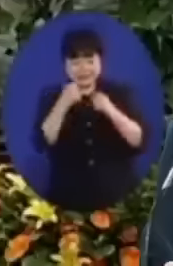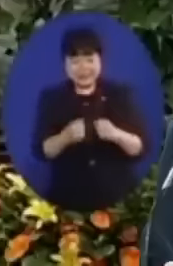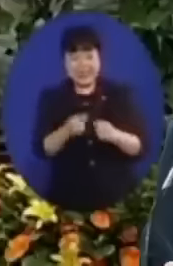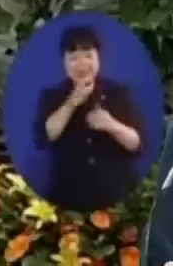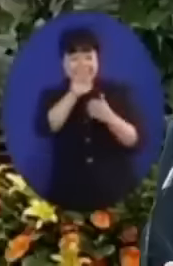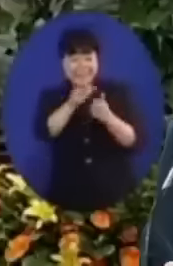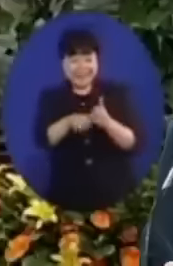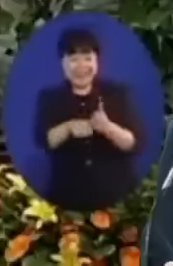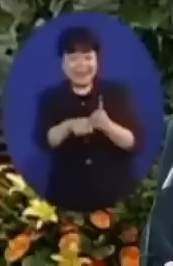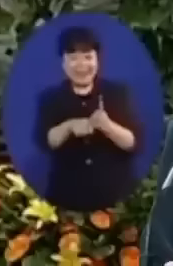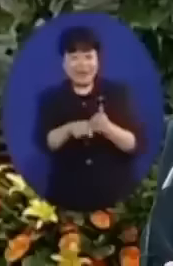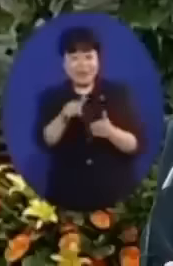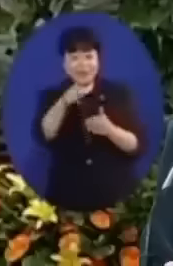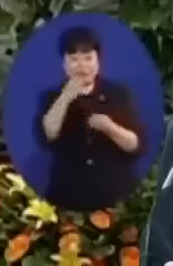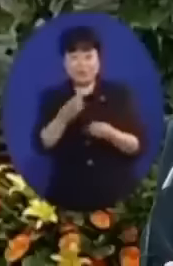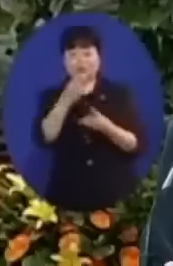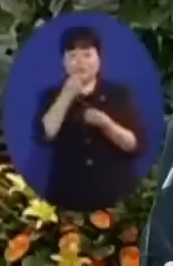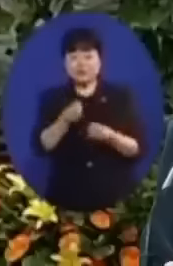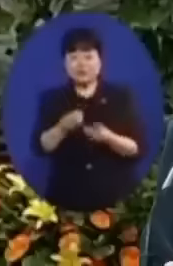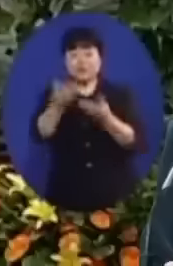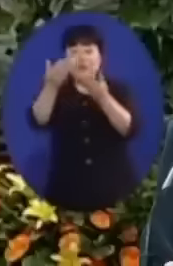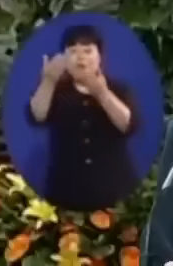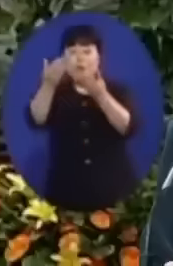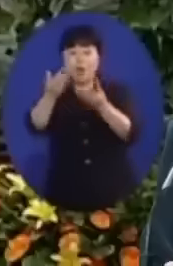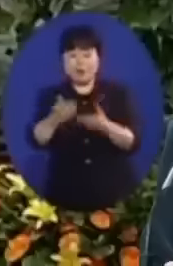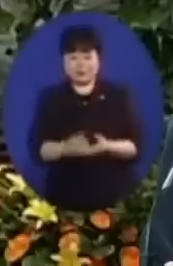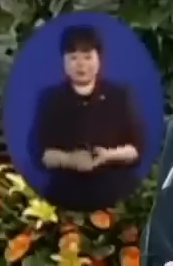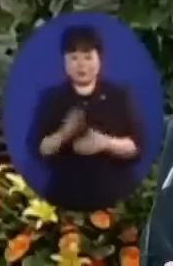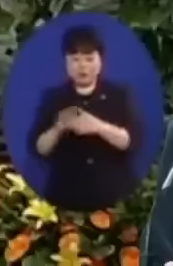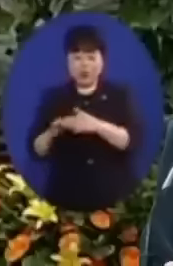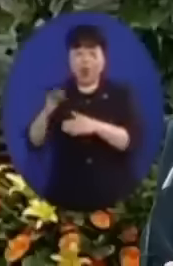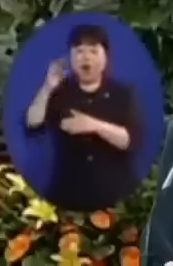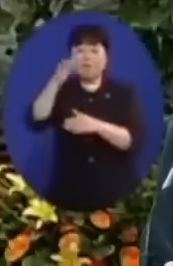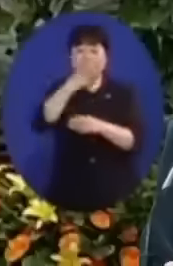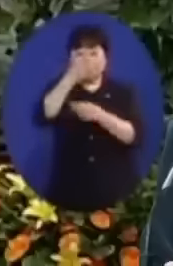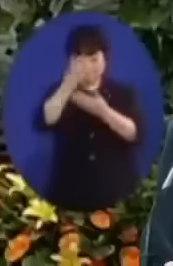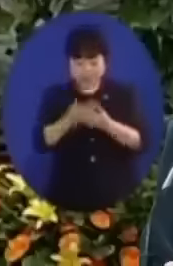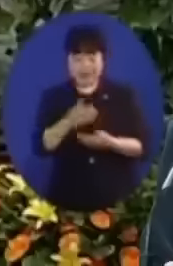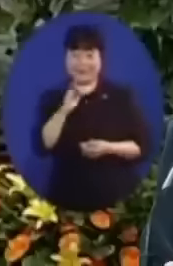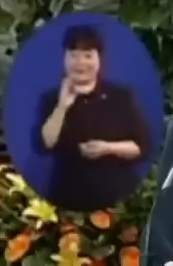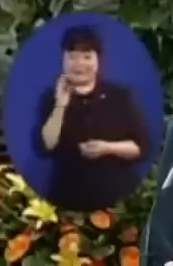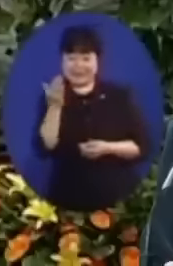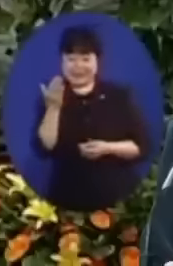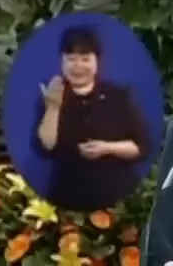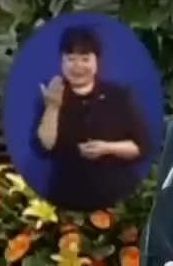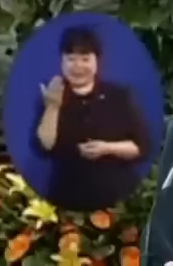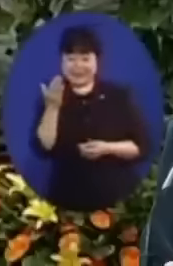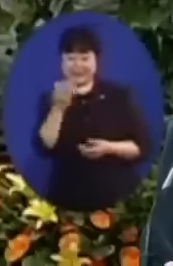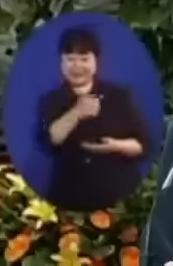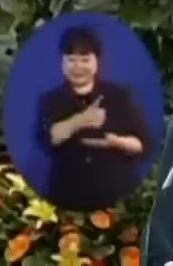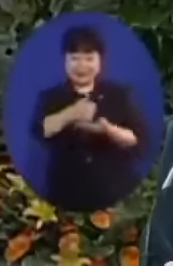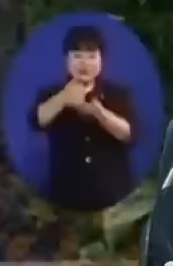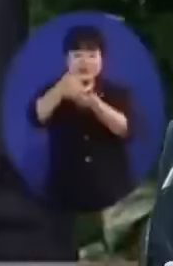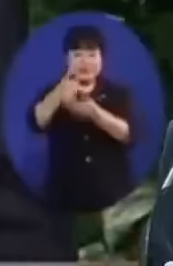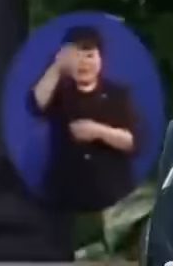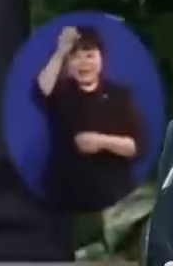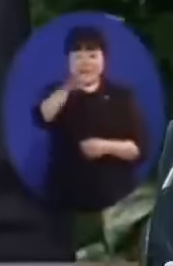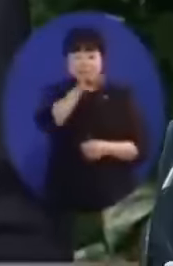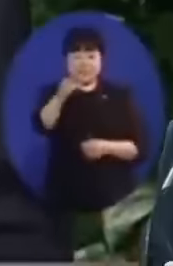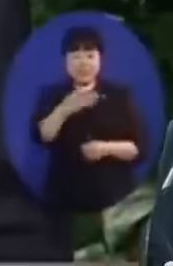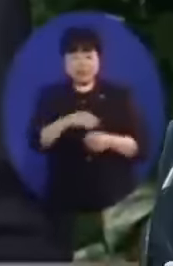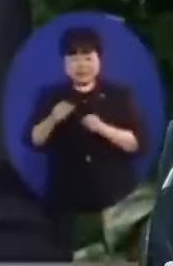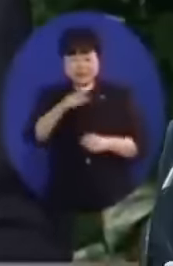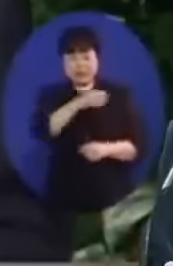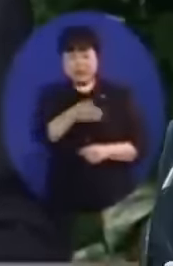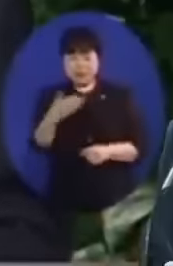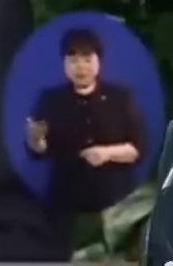살면 오중복음과 삼중축복의 차고 넘치는 복을 받게 되는 것입니다. 우리 주님이 십자가에서 몸짓고